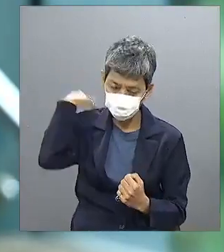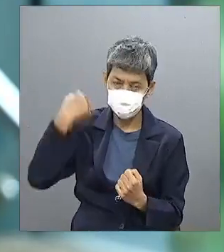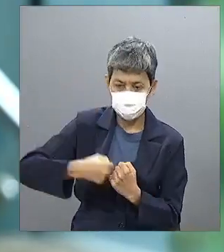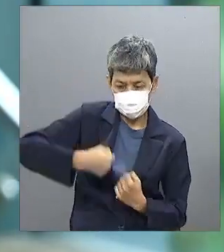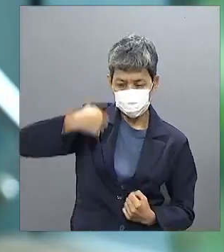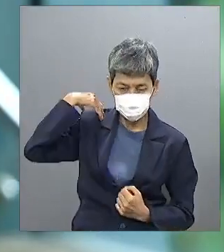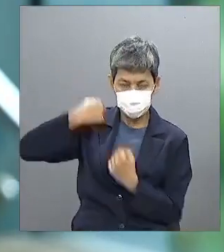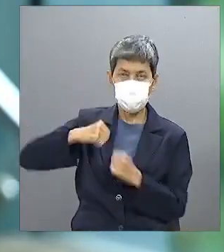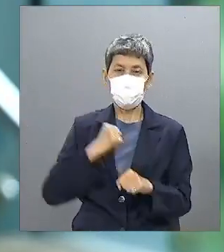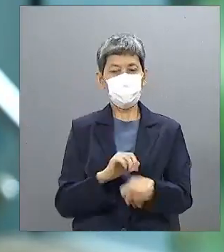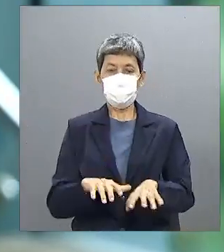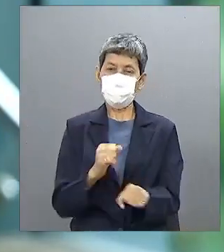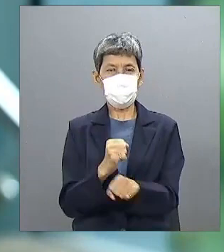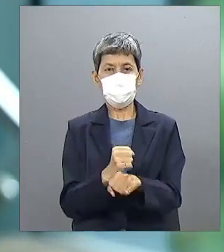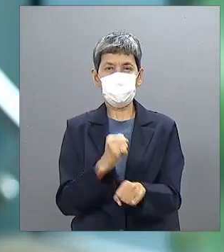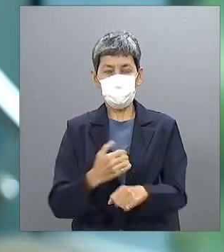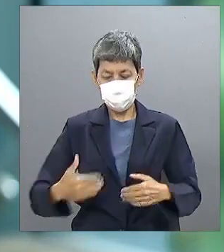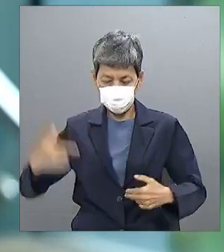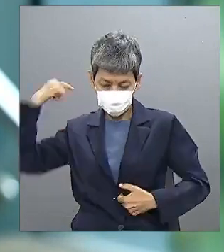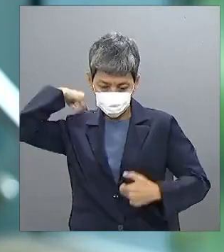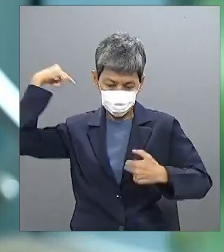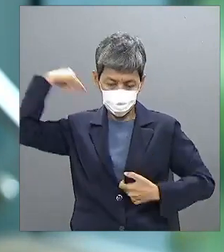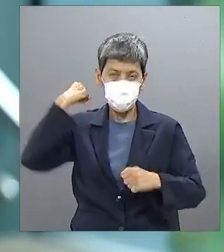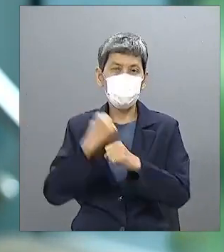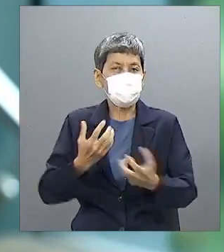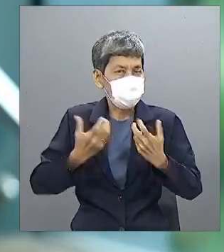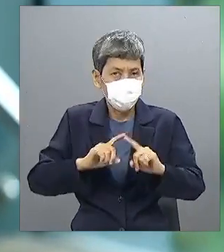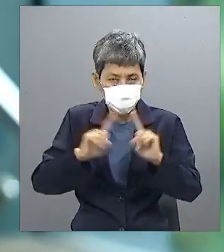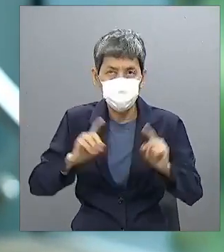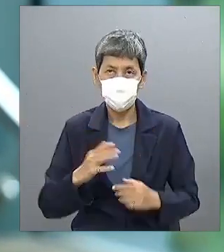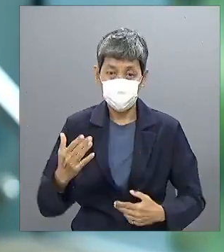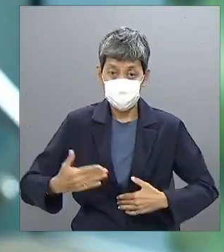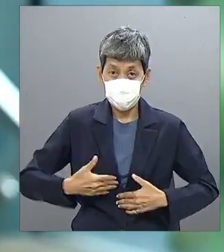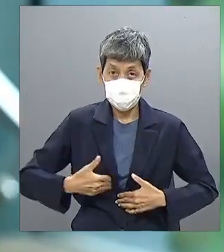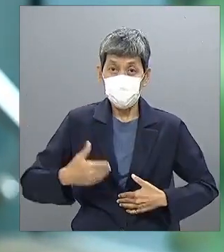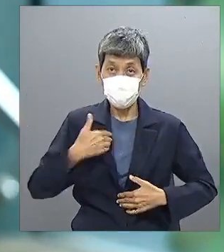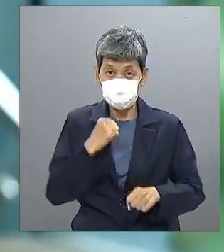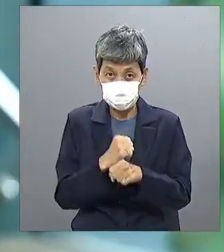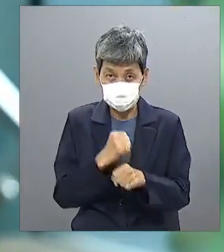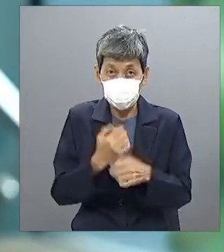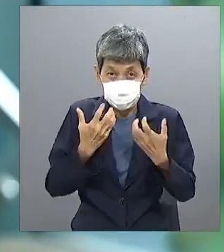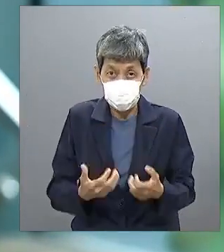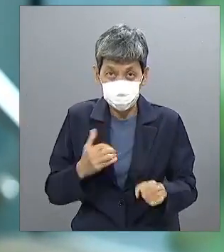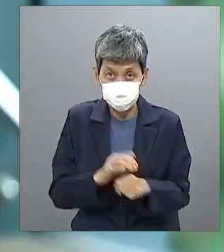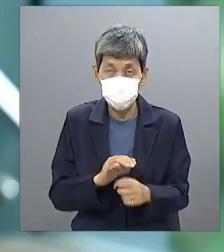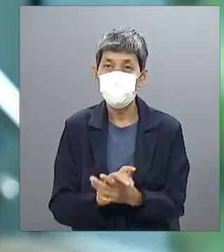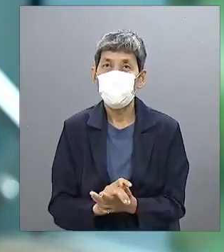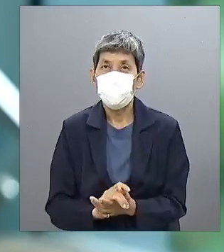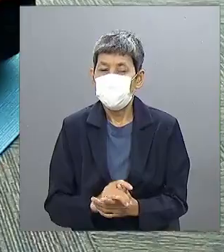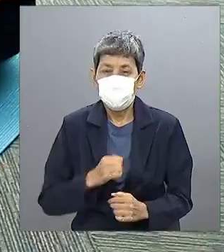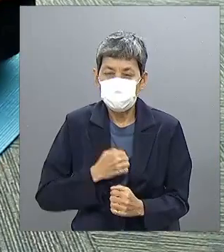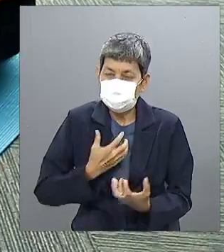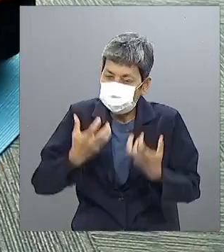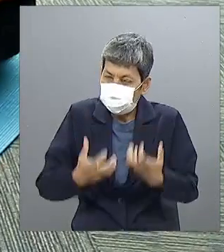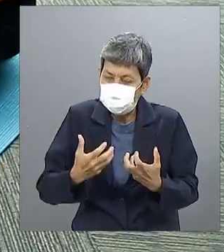นั้นๆกล้ามเนื้อสองฝั่งก็จะทำงานไม่เท่ากันถ้าข้างในที่ทำงานมากกว่าหรือว่าแข็งตึงก็